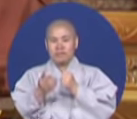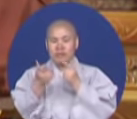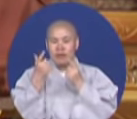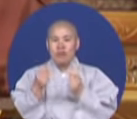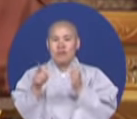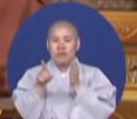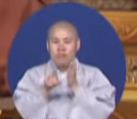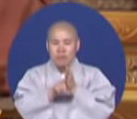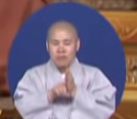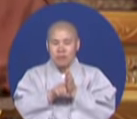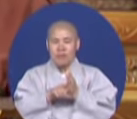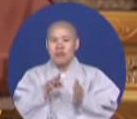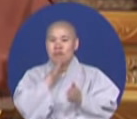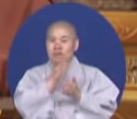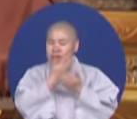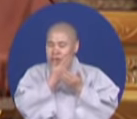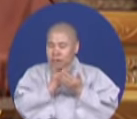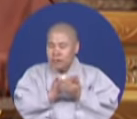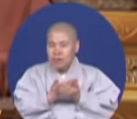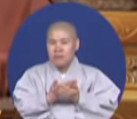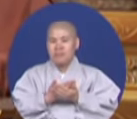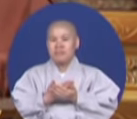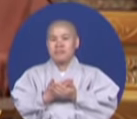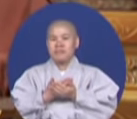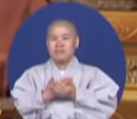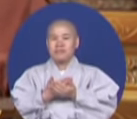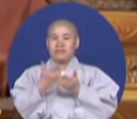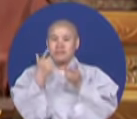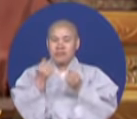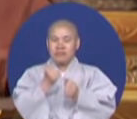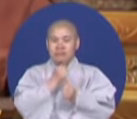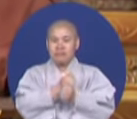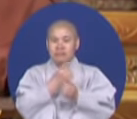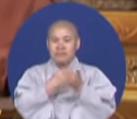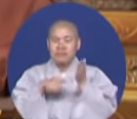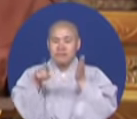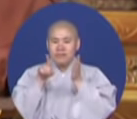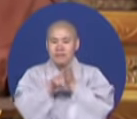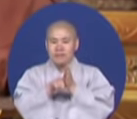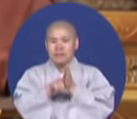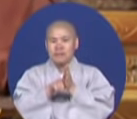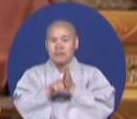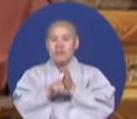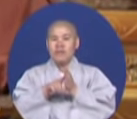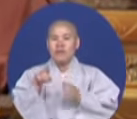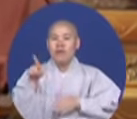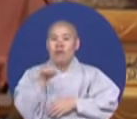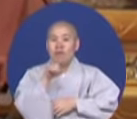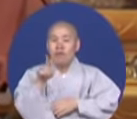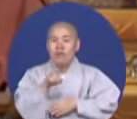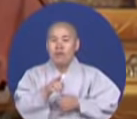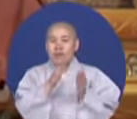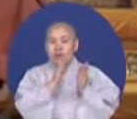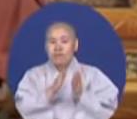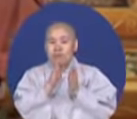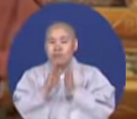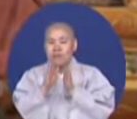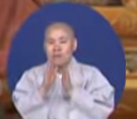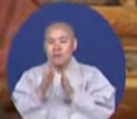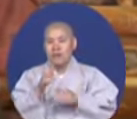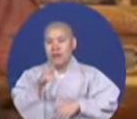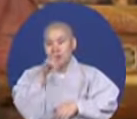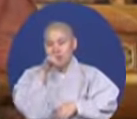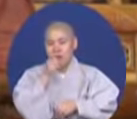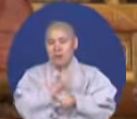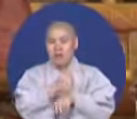믿음이 굉장히 중요해요. 그렇게 하려면 어떤 과정을 거쳐서 하느냐.